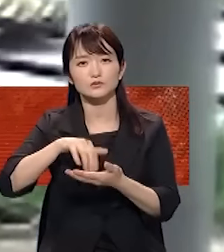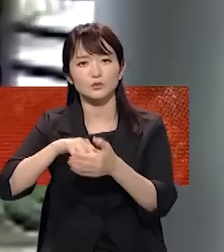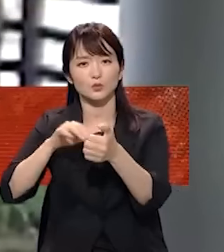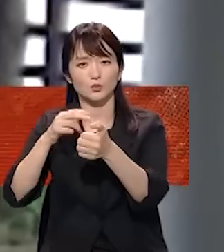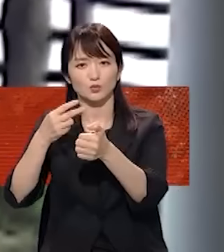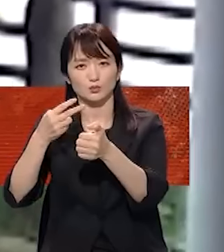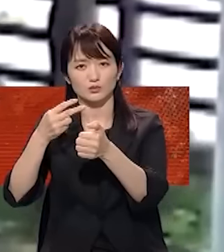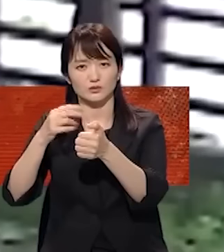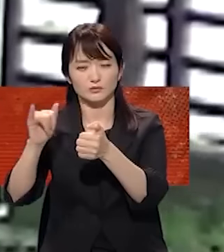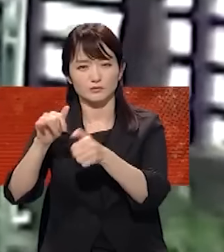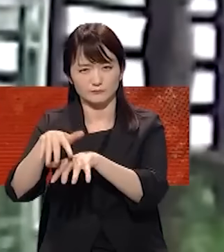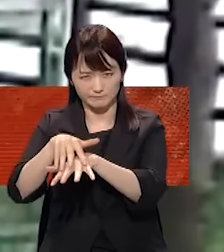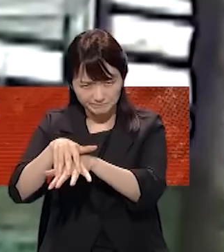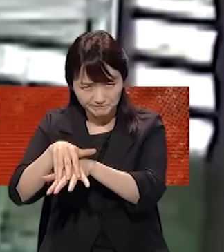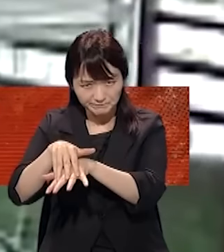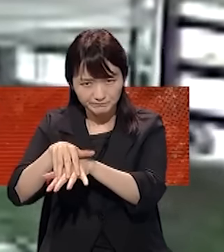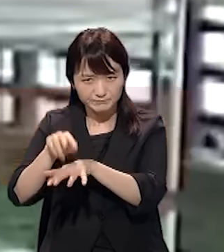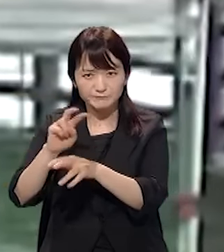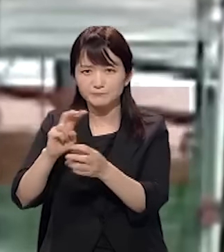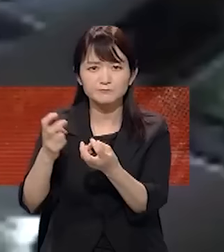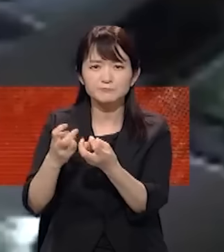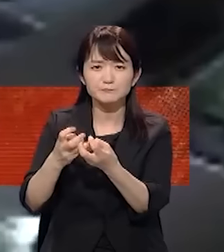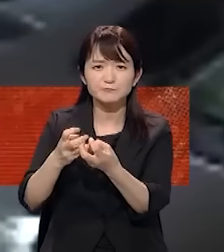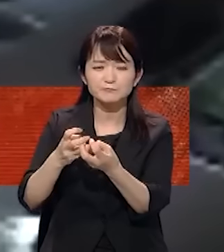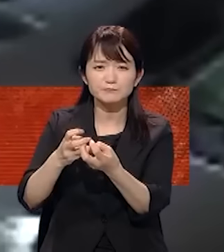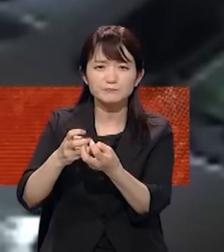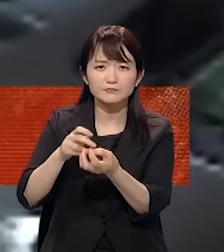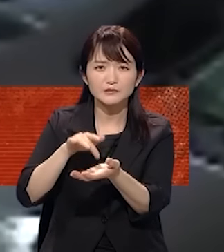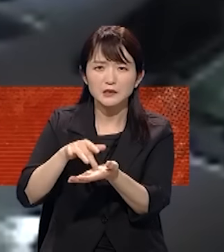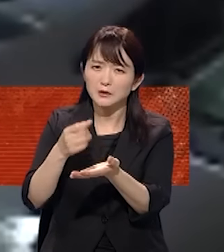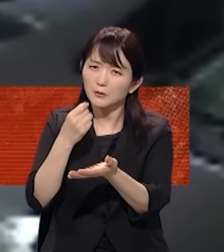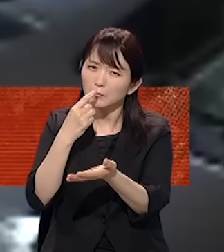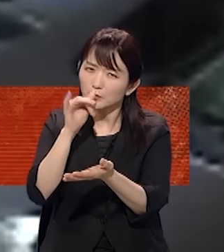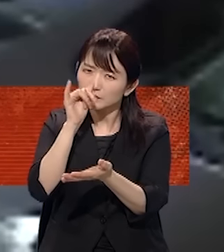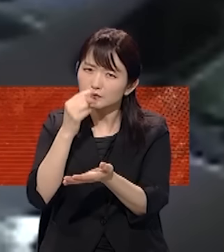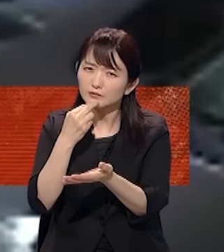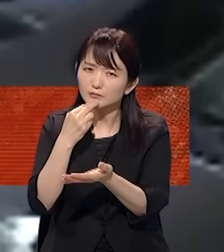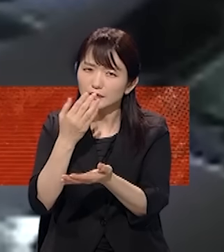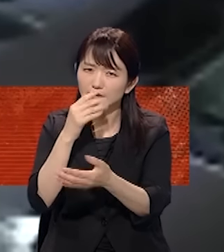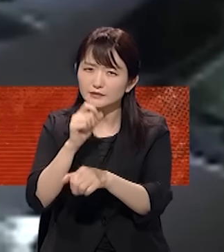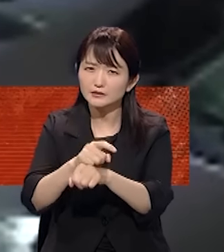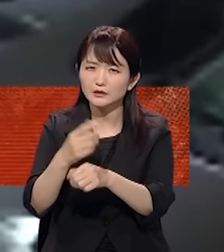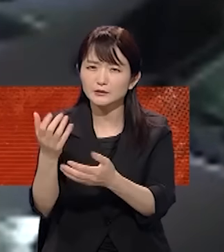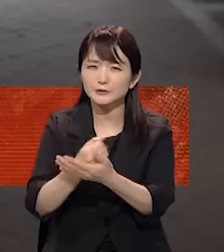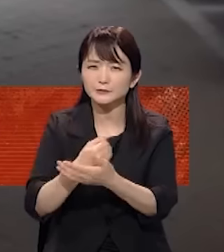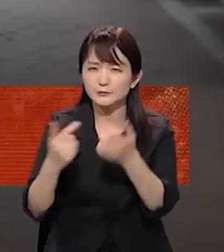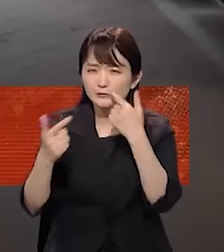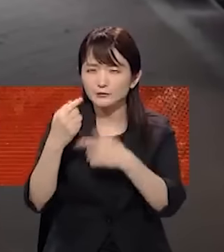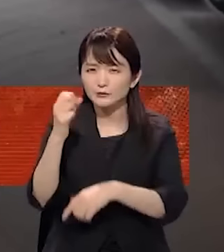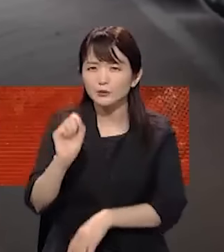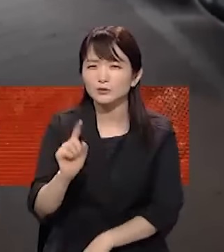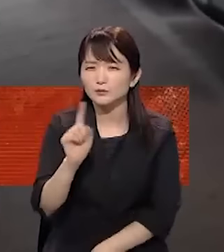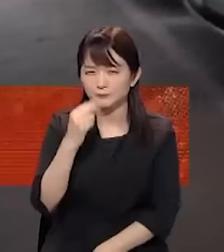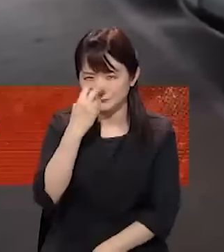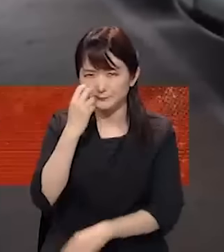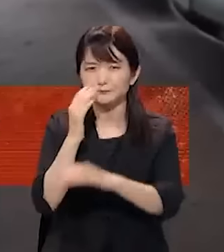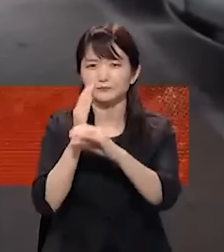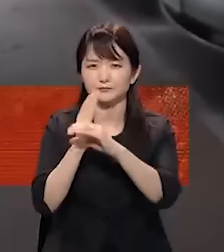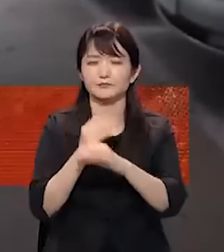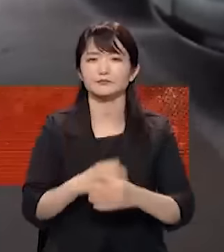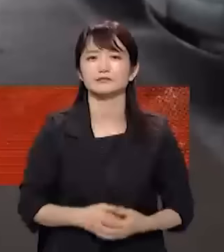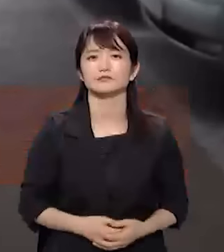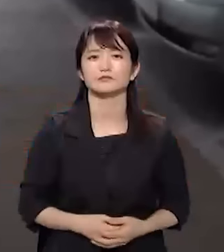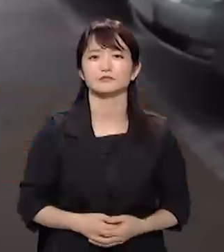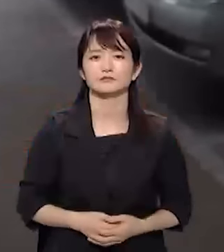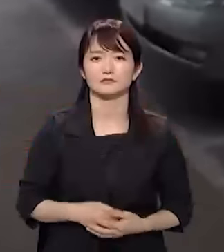꾸렸습니다 어떤 경로로 농약을 음독하다 모든 가능성을 열고 정확한 사건 경의 파악의 수사력을 모으고 있는데요